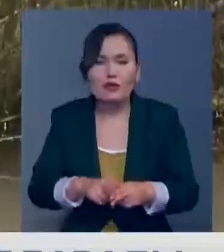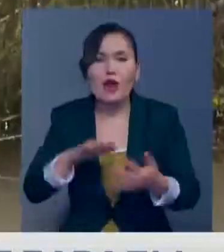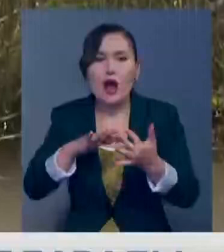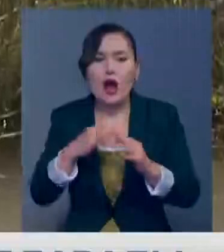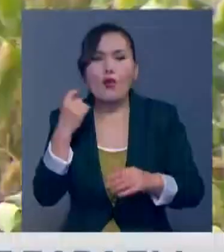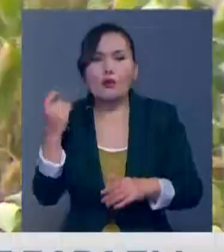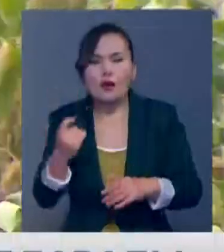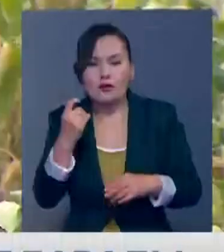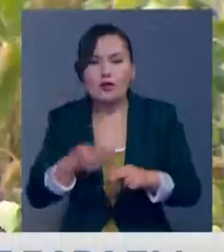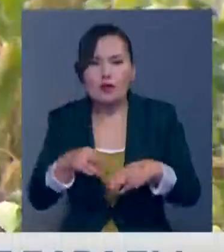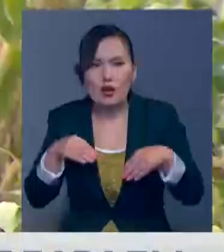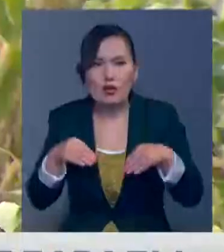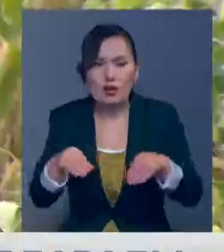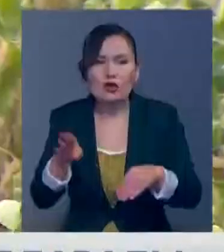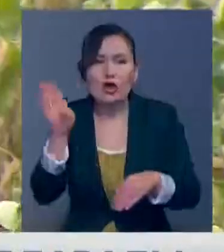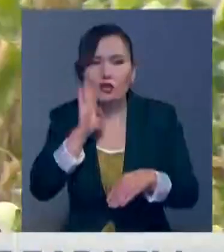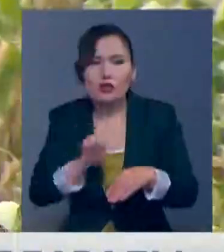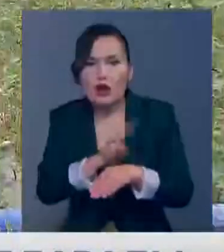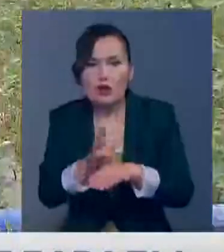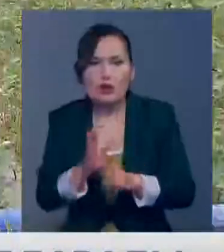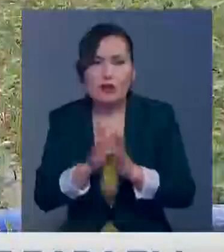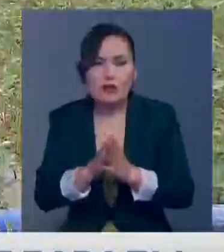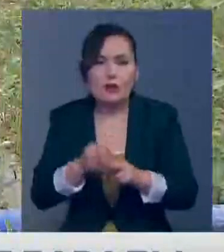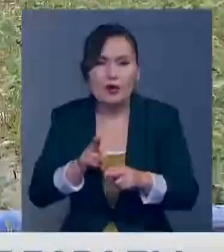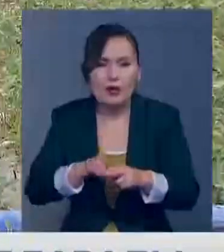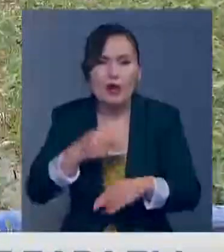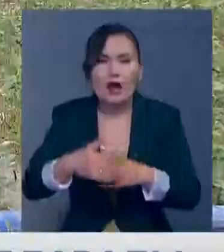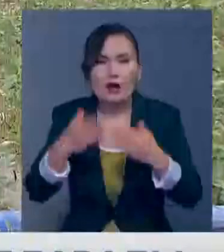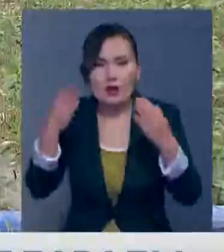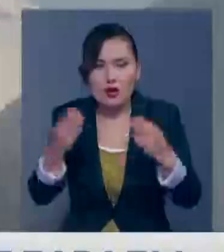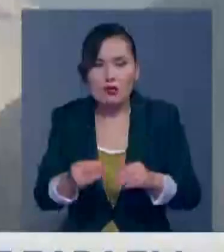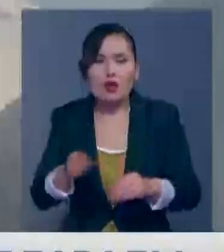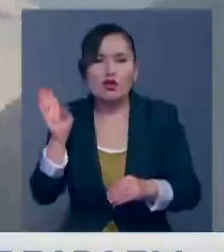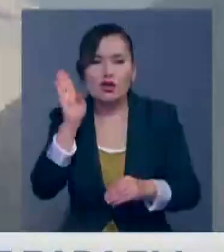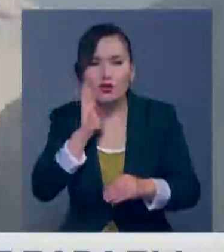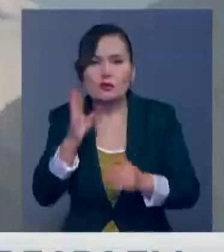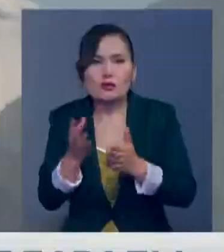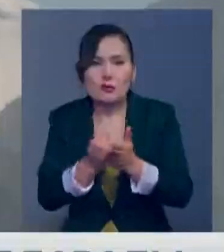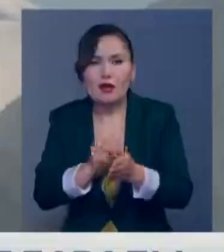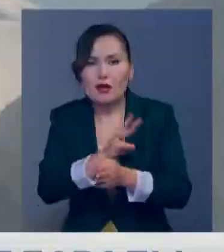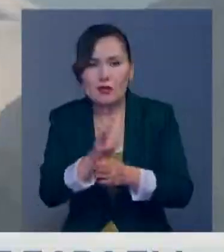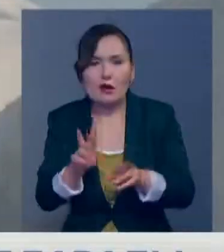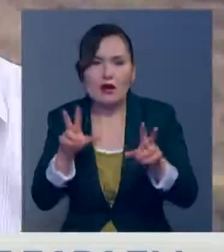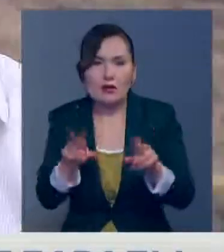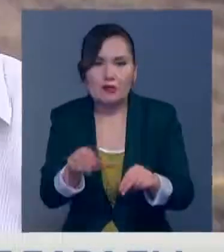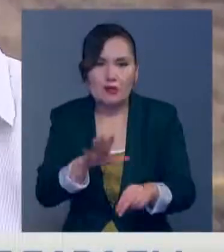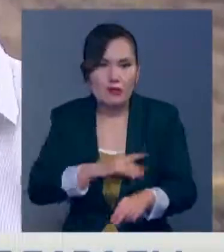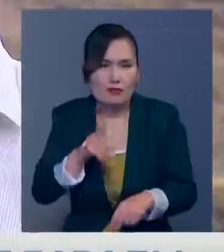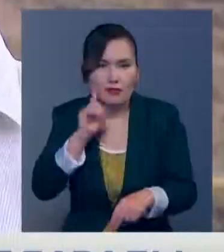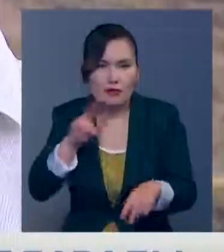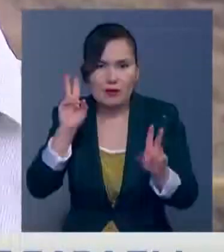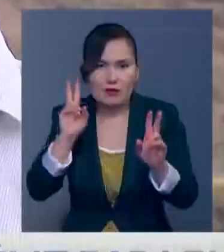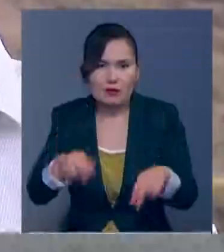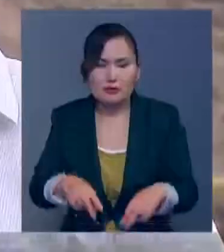болмаса 3-4 текше метр су жіберсе деп сұрайды. Ал мамандар жақын күндері бар мәселені шешеміз деп уәде берді. Уақытша көп